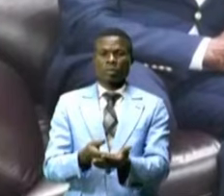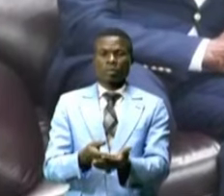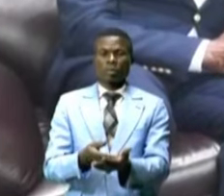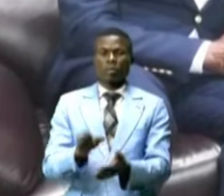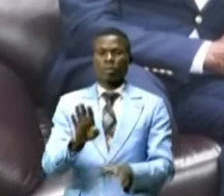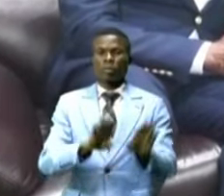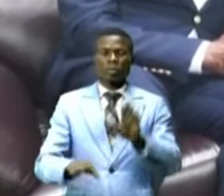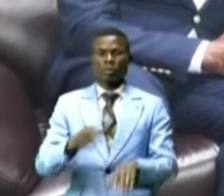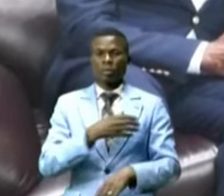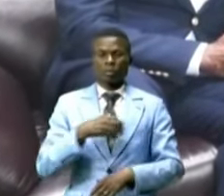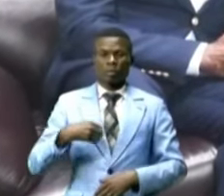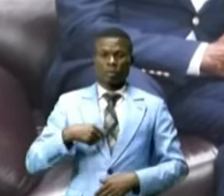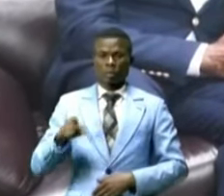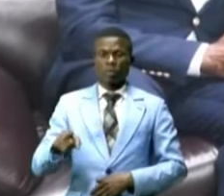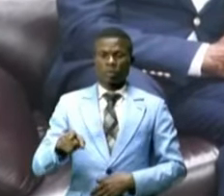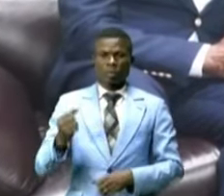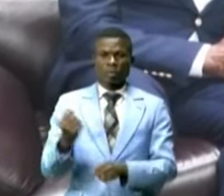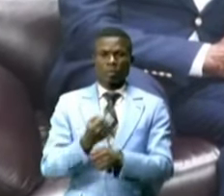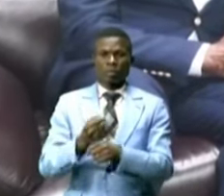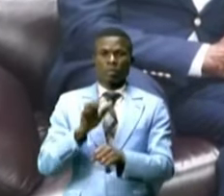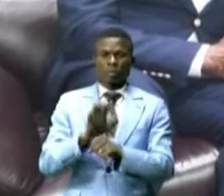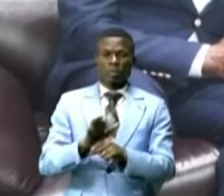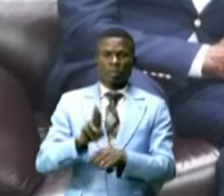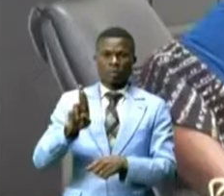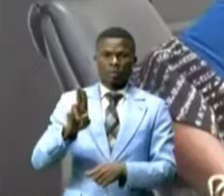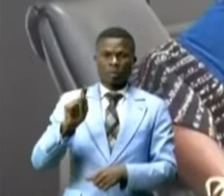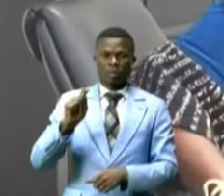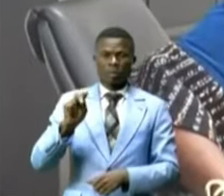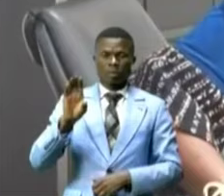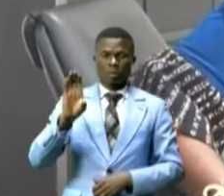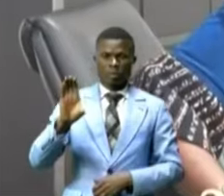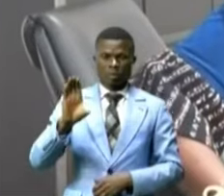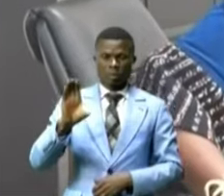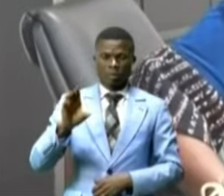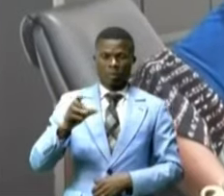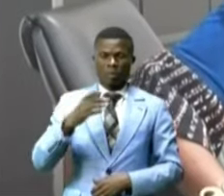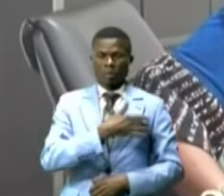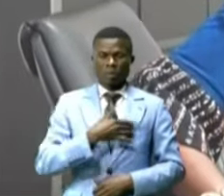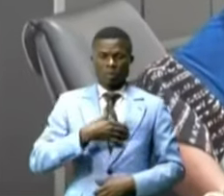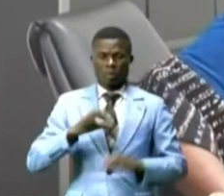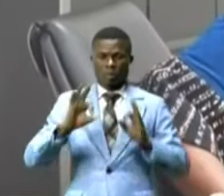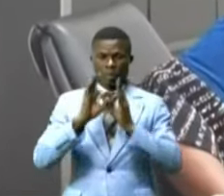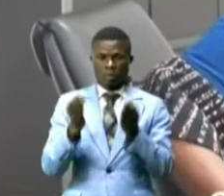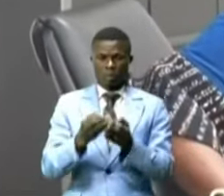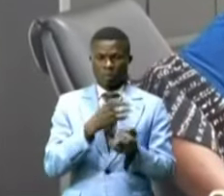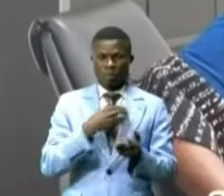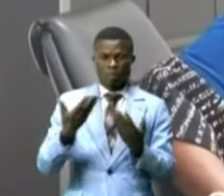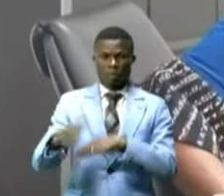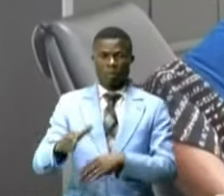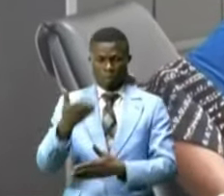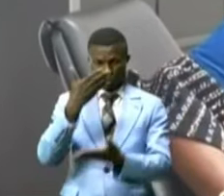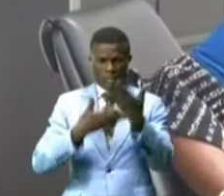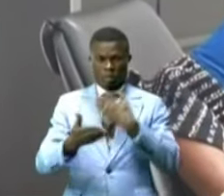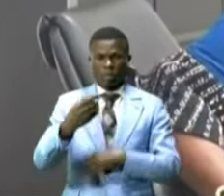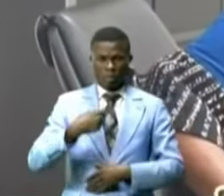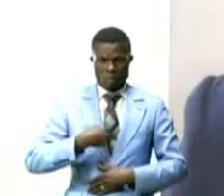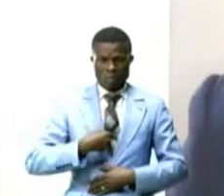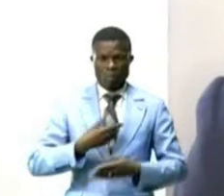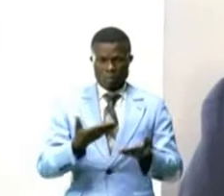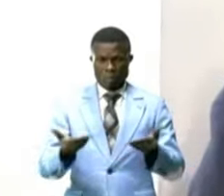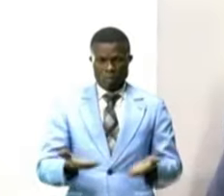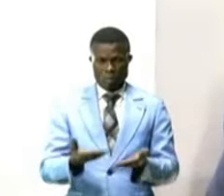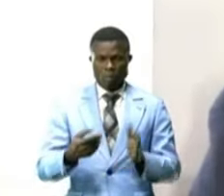Maman Angebi, qui a œuvré ici à la RTNC. Au nom de la famille de Maman Angebi, que je représente ici,